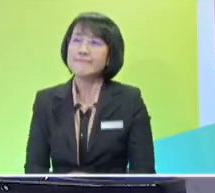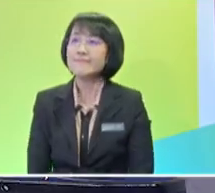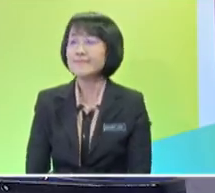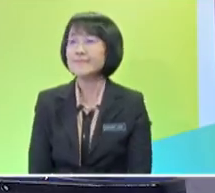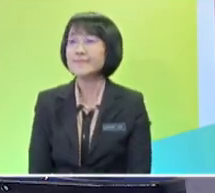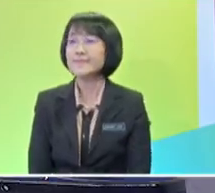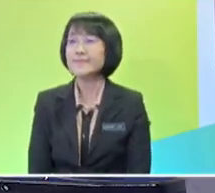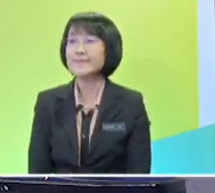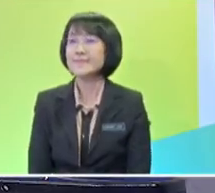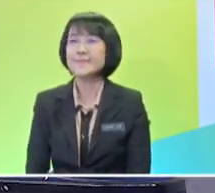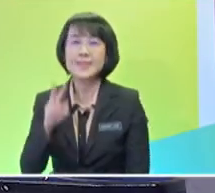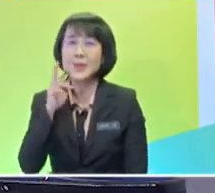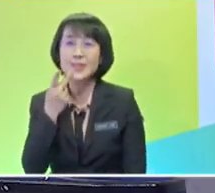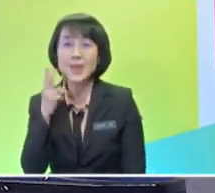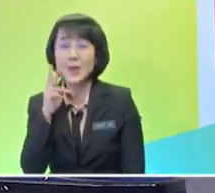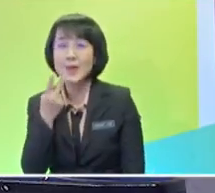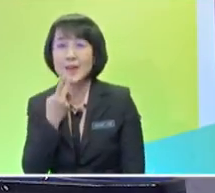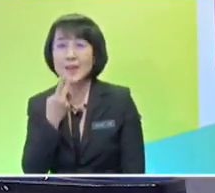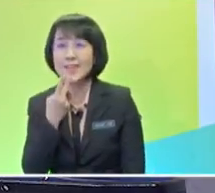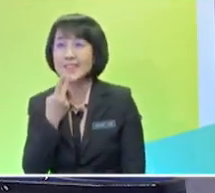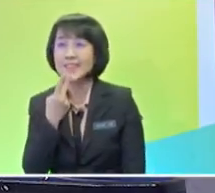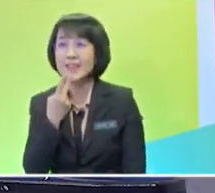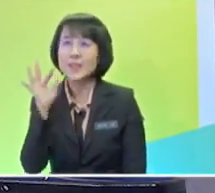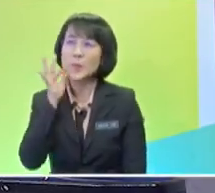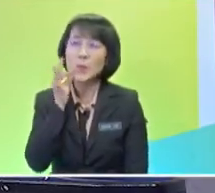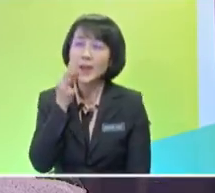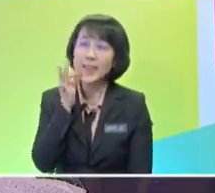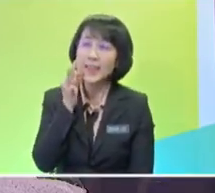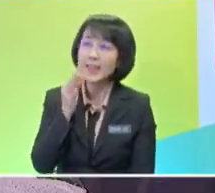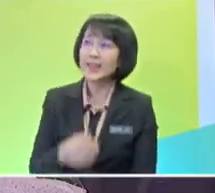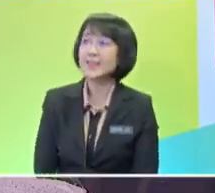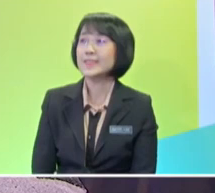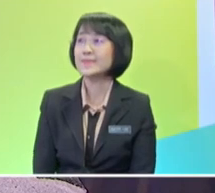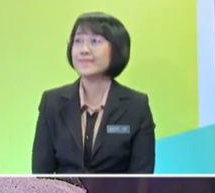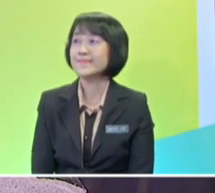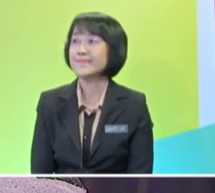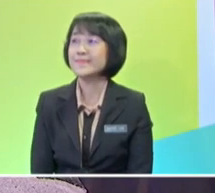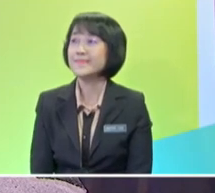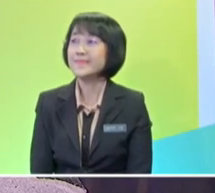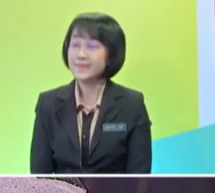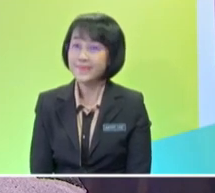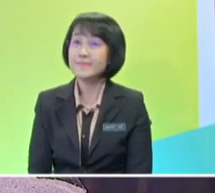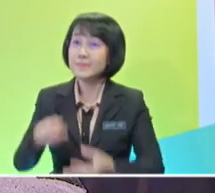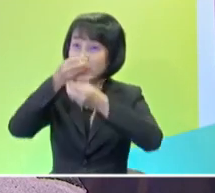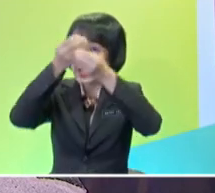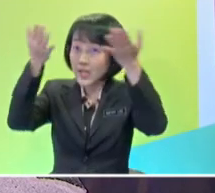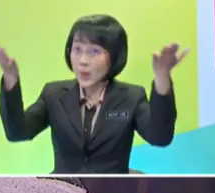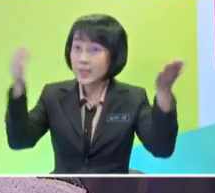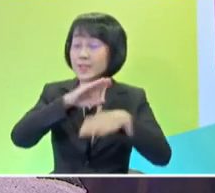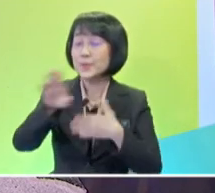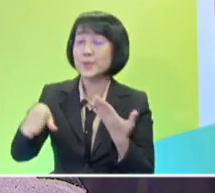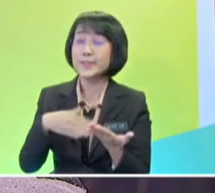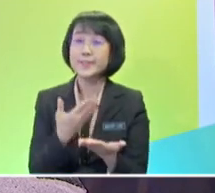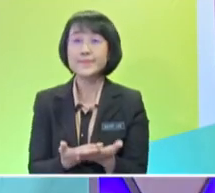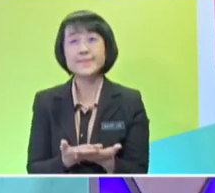sayur-sayuran dan buah-buahan ke atau ada sesuatu yang lebih besar Nisa anak-anak murid yang menonton dan juga